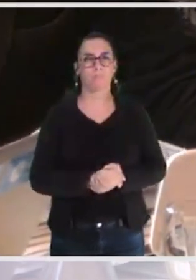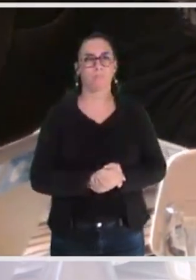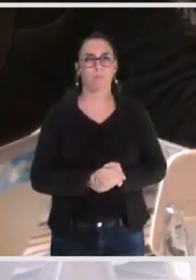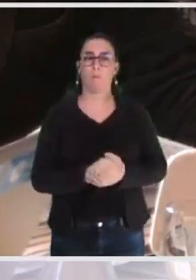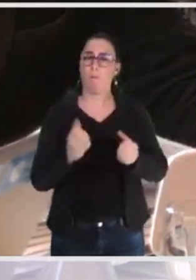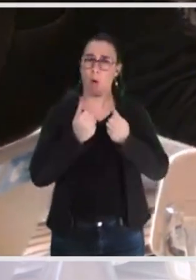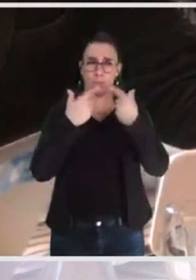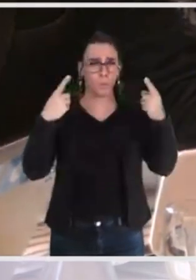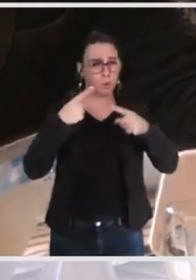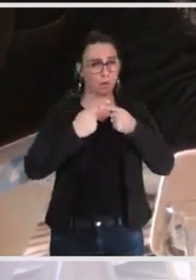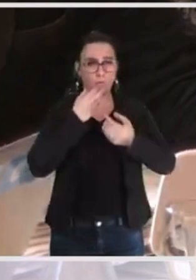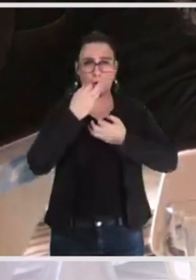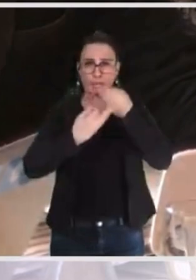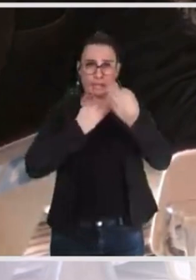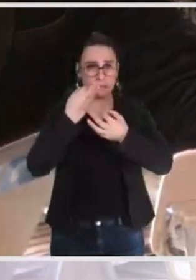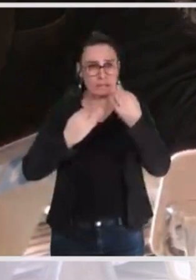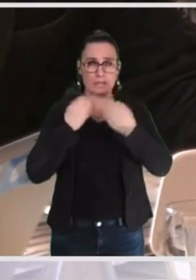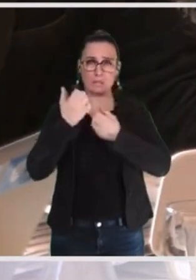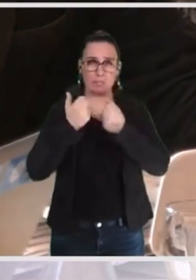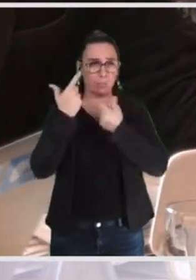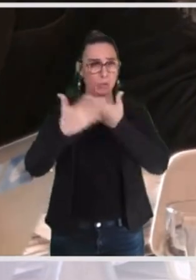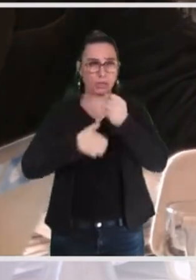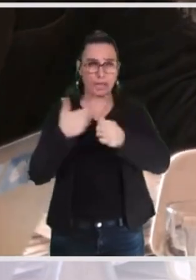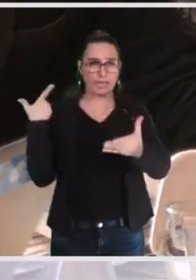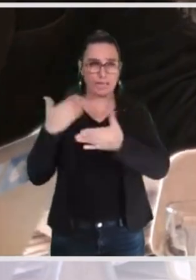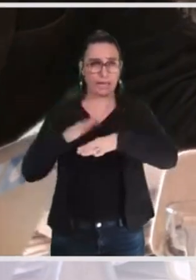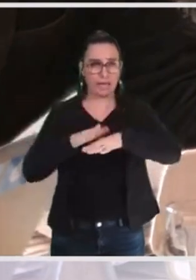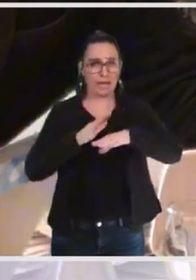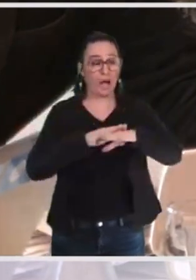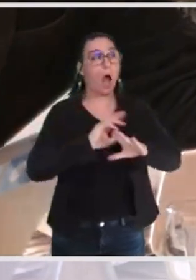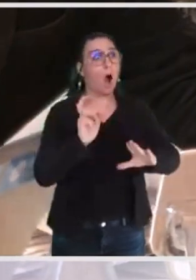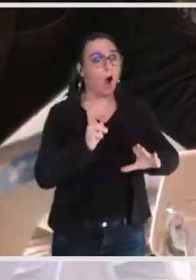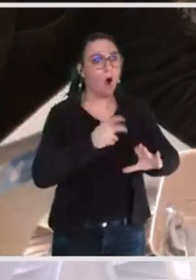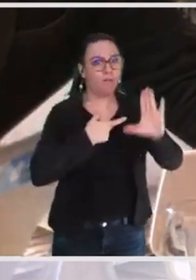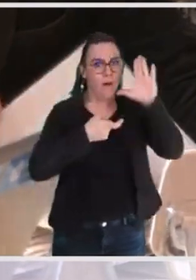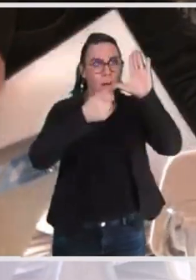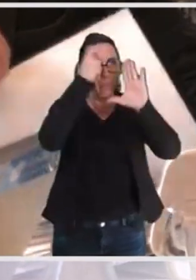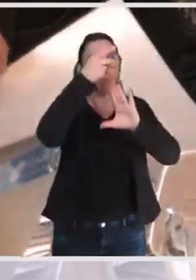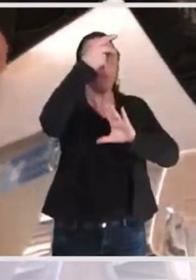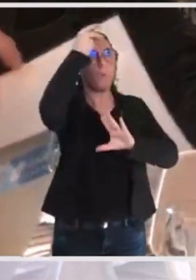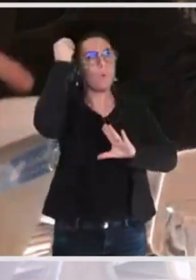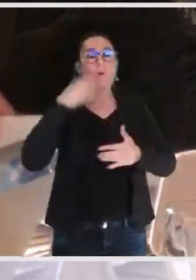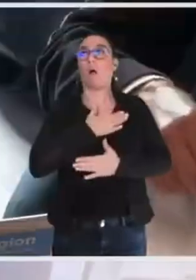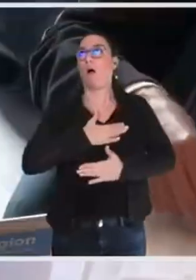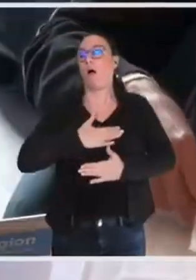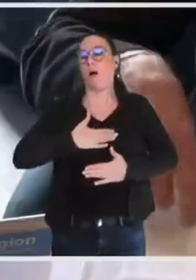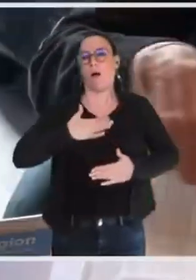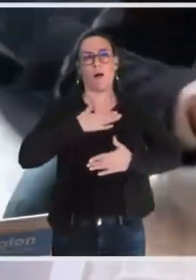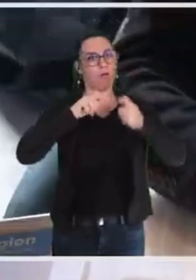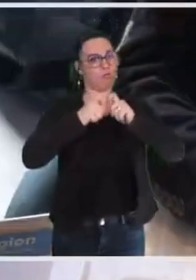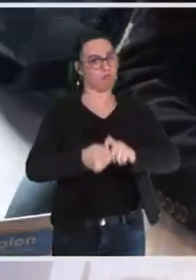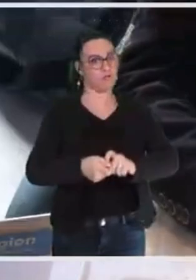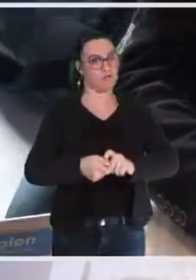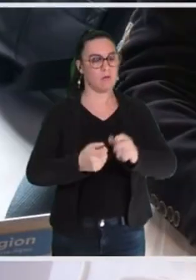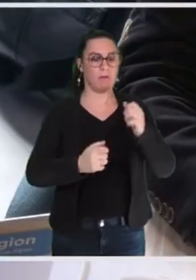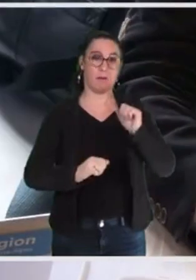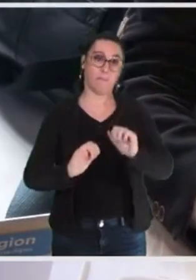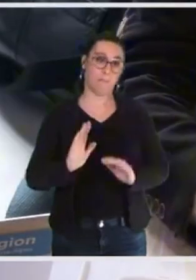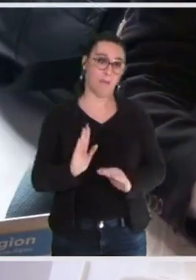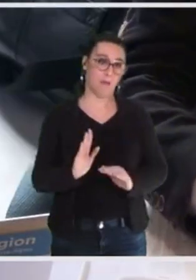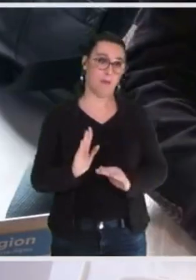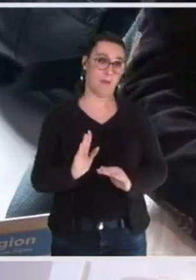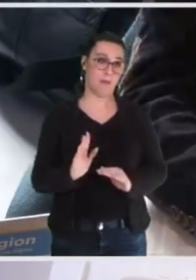répété à plusieurs reprises, sur plusieurs années, et vous avez fini par m'entendre et j'en suis ravie. Par contre, dans